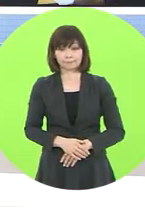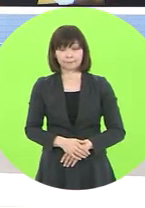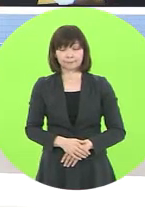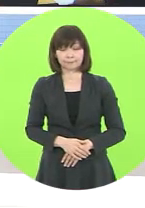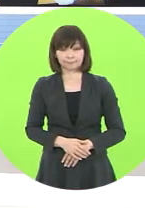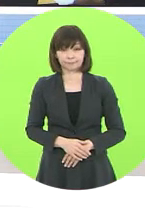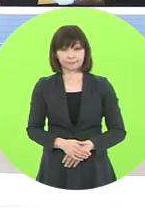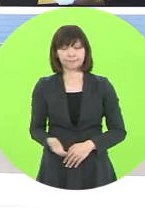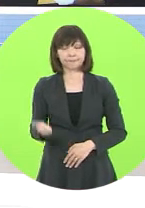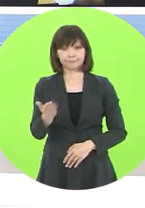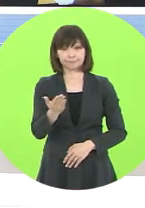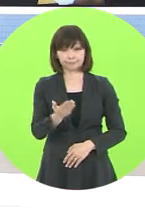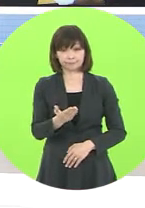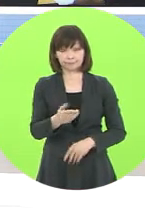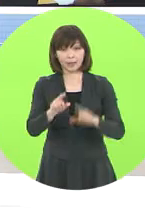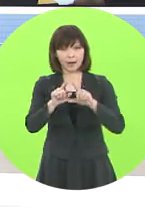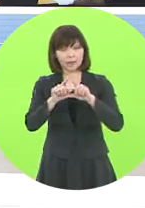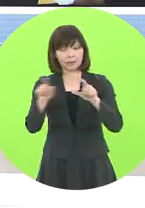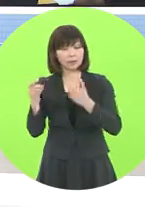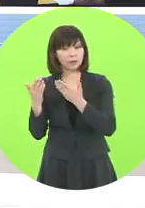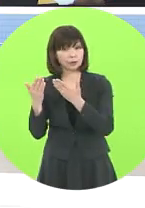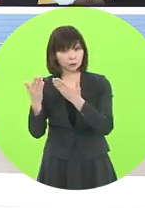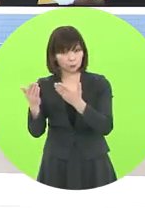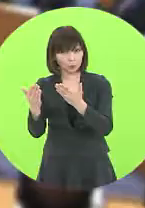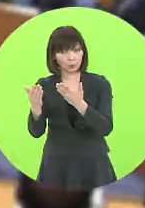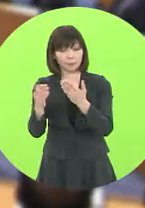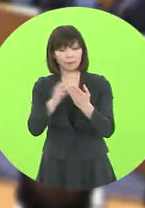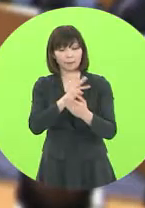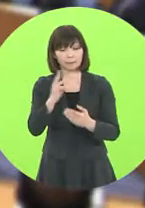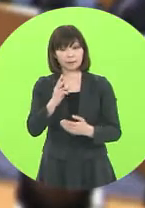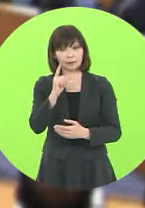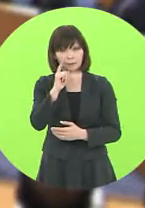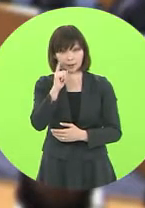では続いては一般質問の3日目です。